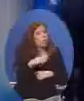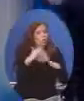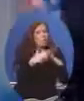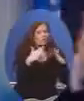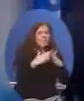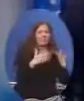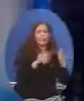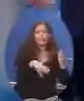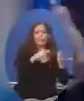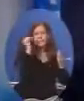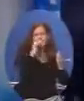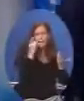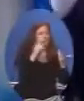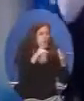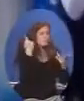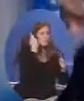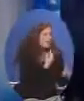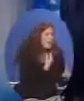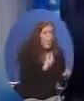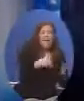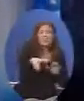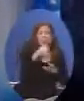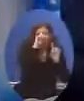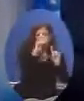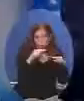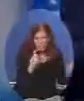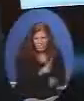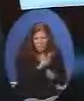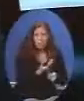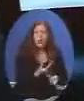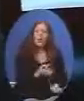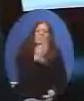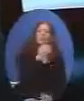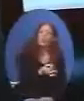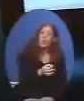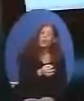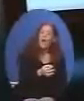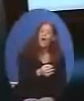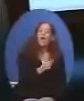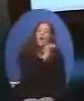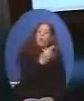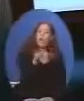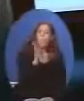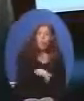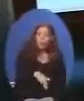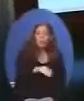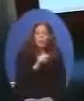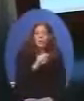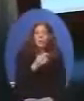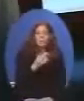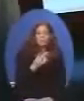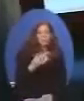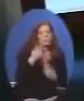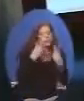מלא שכרות, סמים, פשיעה, זנות, לא יודע, כל מיני דברים כאלה. אז אני שואל אותך, אולי בכל זאת הם...